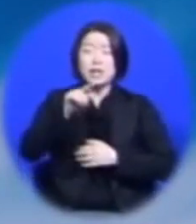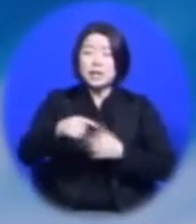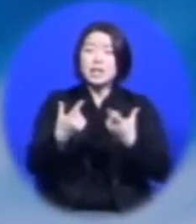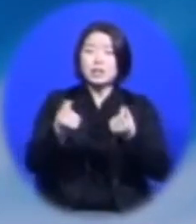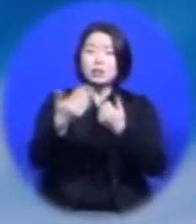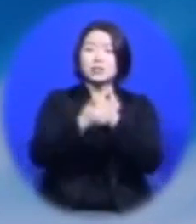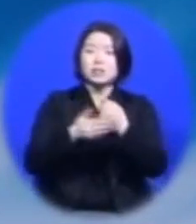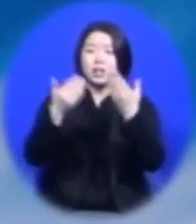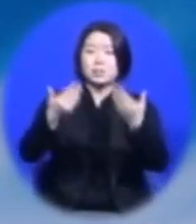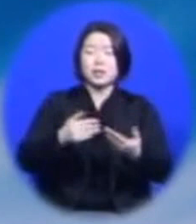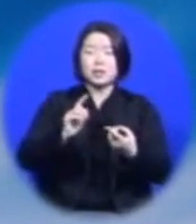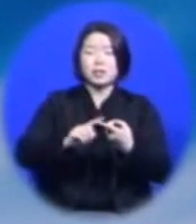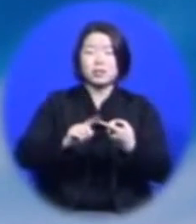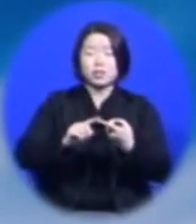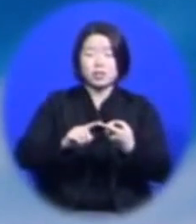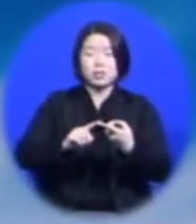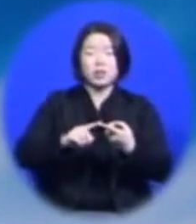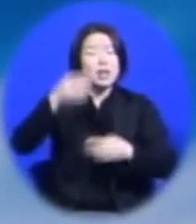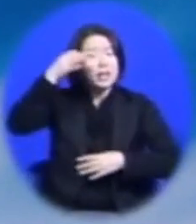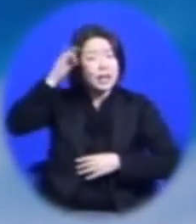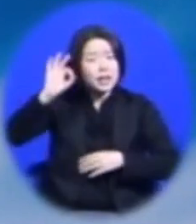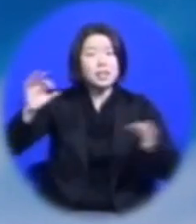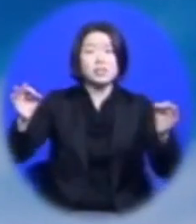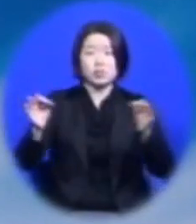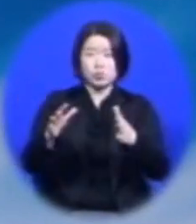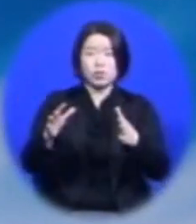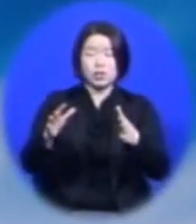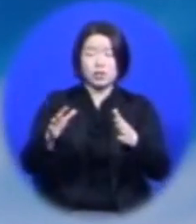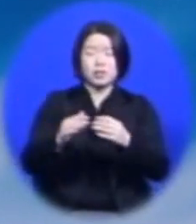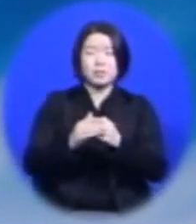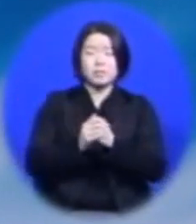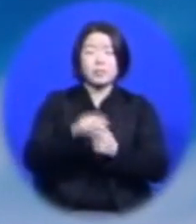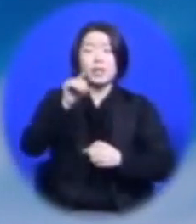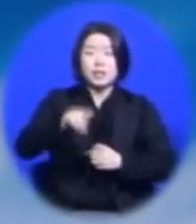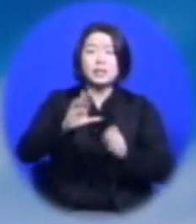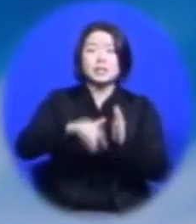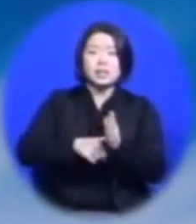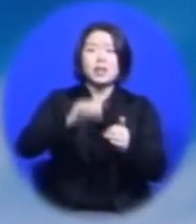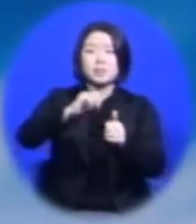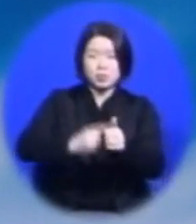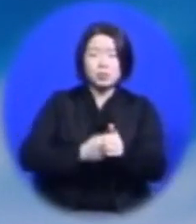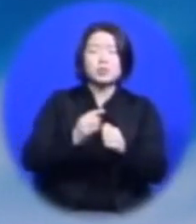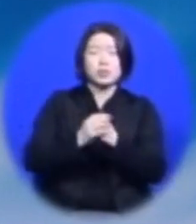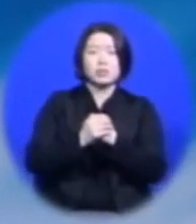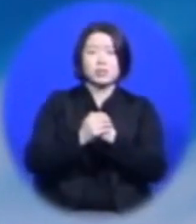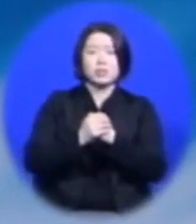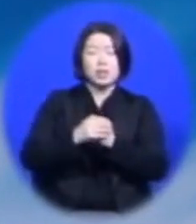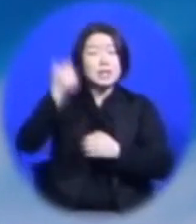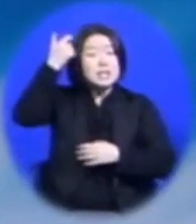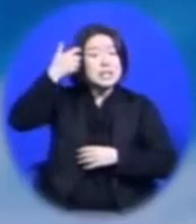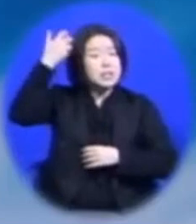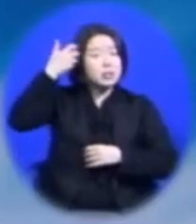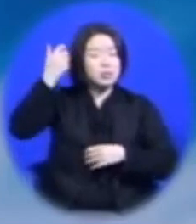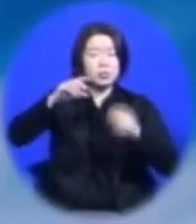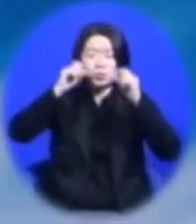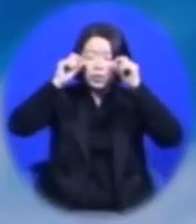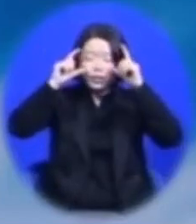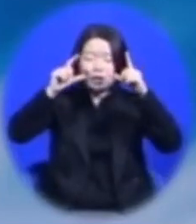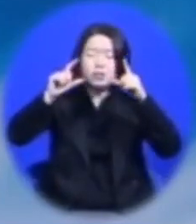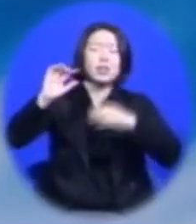은혜를 받았다는 사실을 깨닫는 순간에 그때 비로소 영적으로 깨어나는